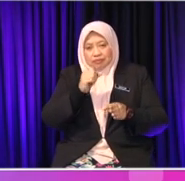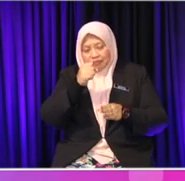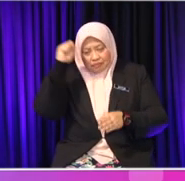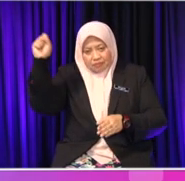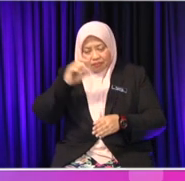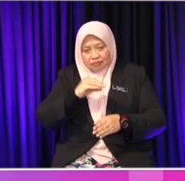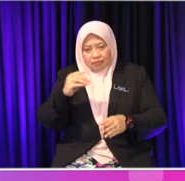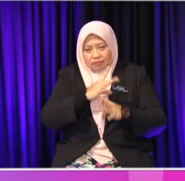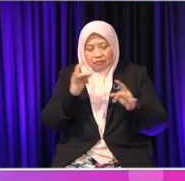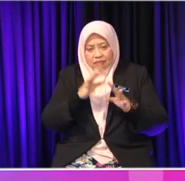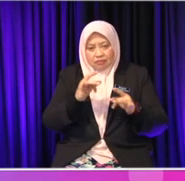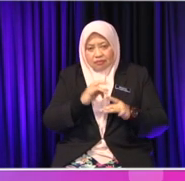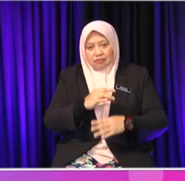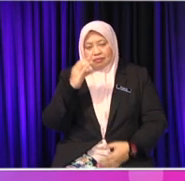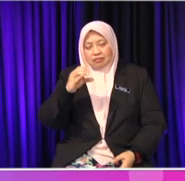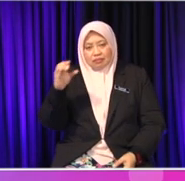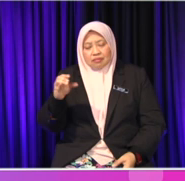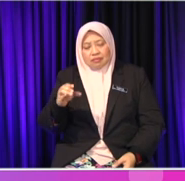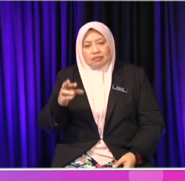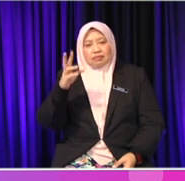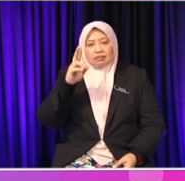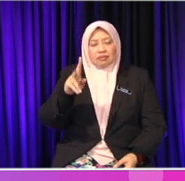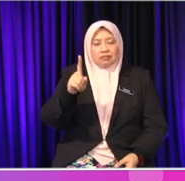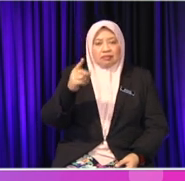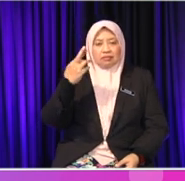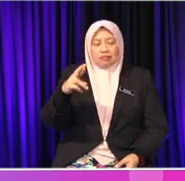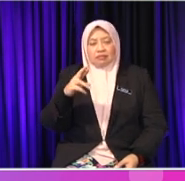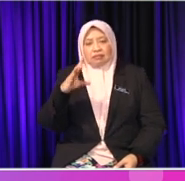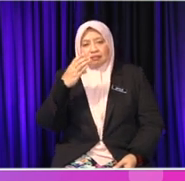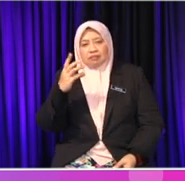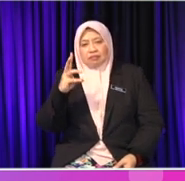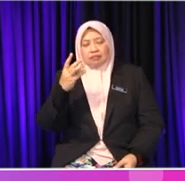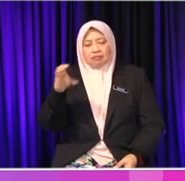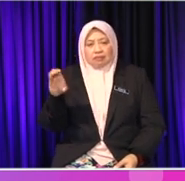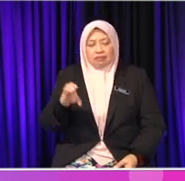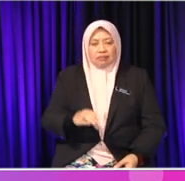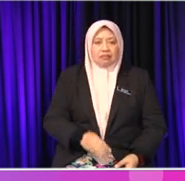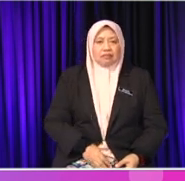Sisinya 1600 maksudnya dia tidak lebih 1650